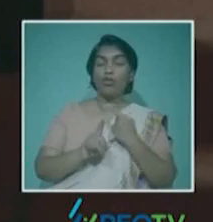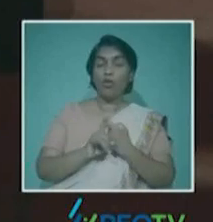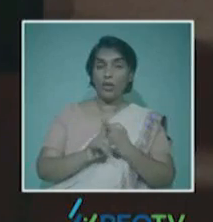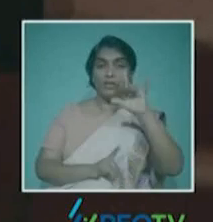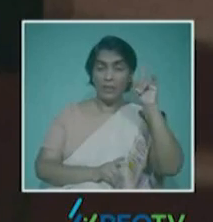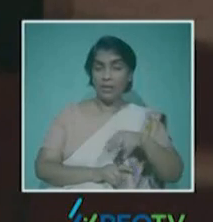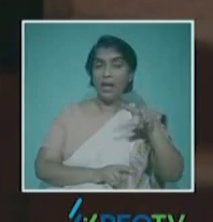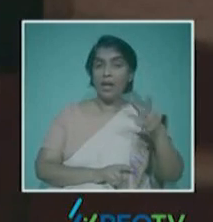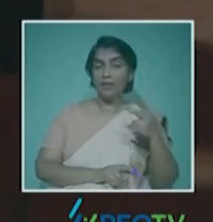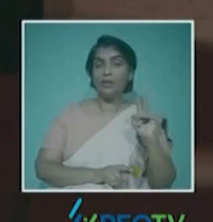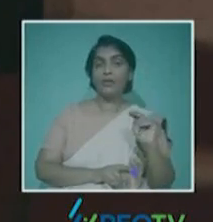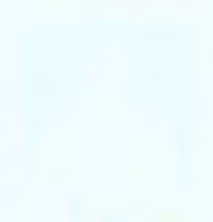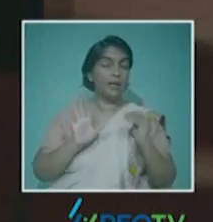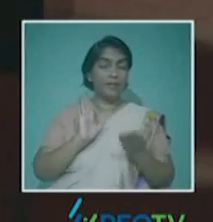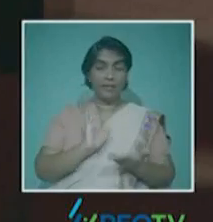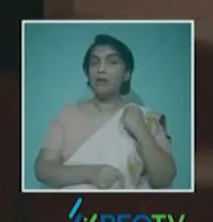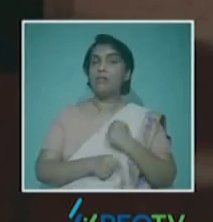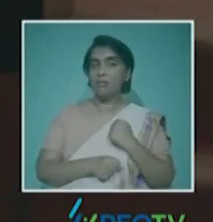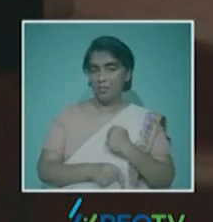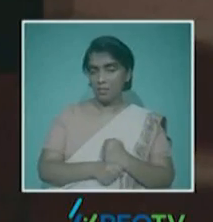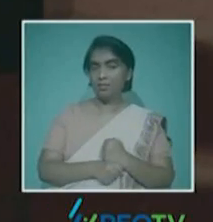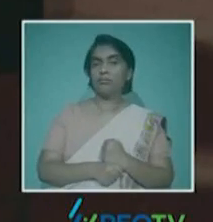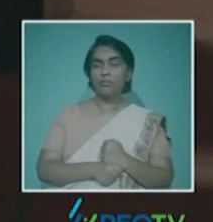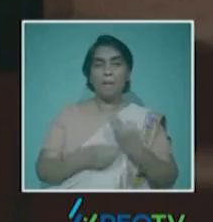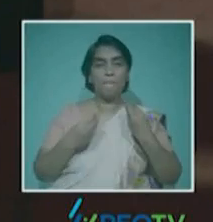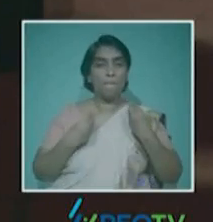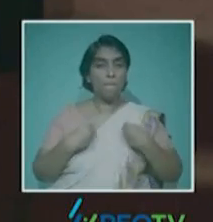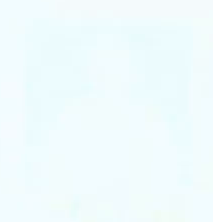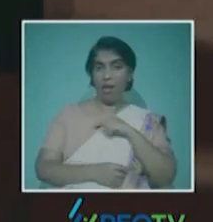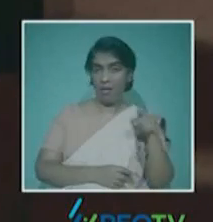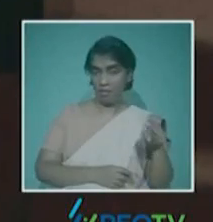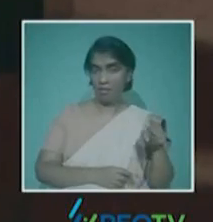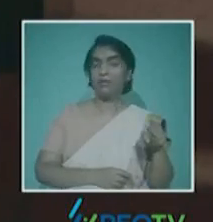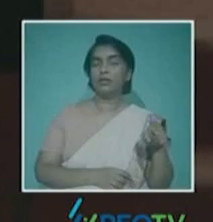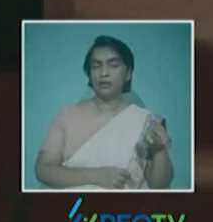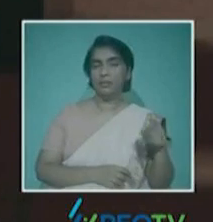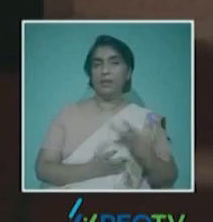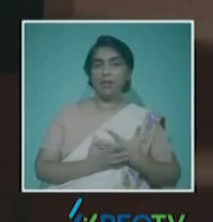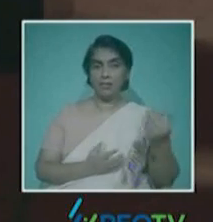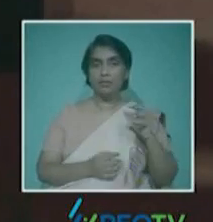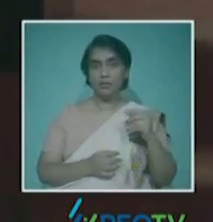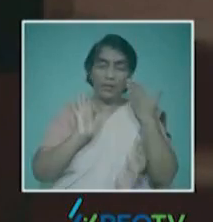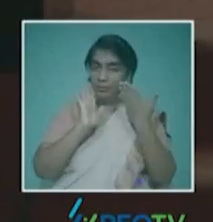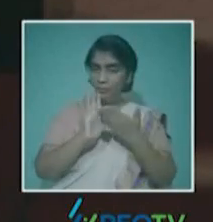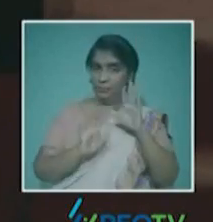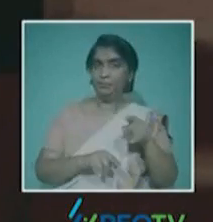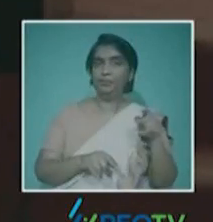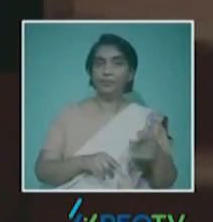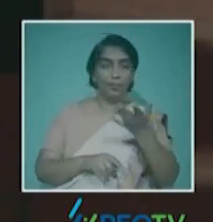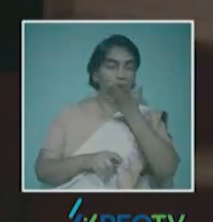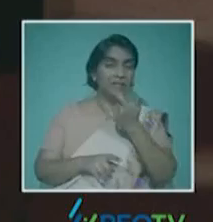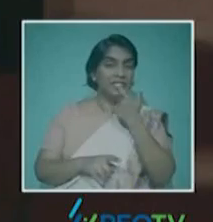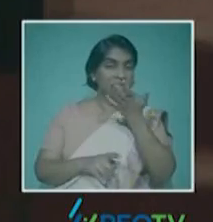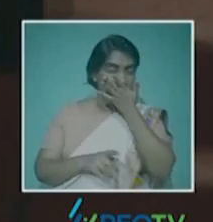6229,25,800 බිලියන 6කට වැඩි ප්‍රමාණයක් රජය කැප කළ බදු ප්‍රමාණයෙන් මේ ආයතනයට ලබා ගැනීමේ අවස්ථාව සැලසීලා තියෙන කියලා කිය සුදු සීනි